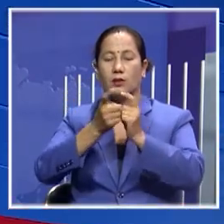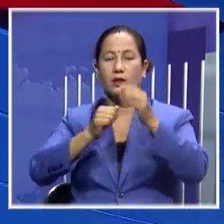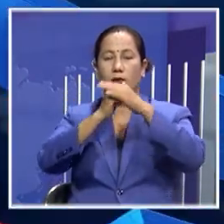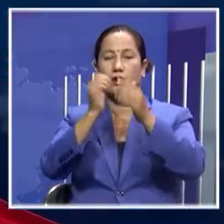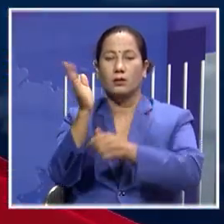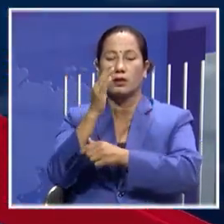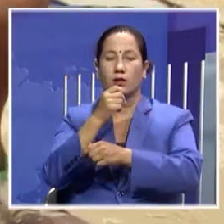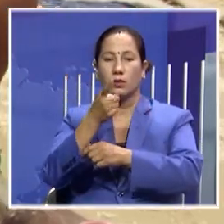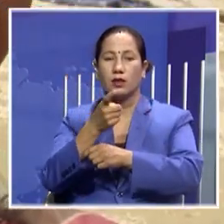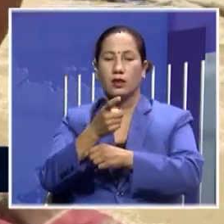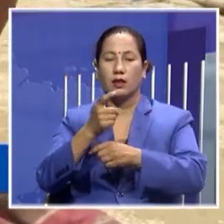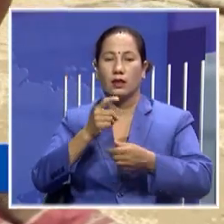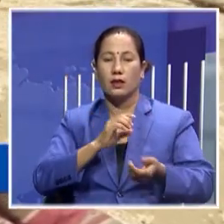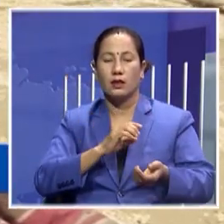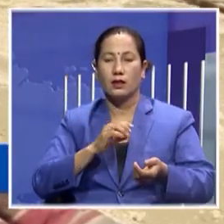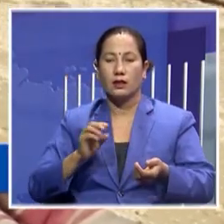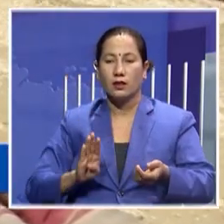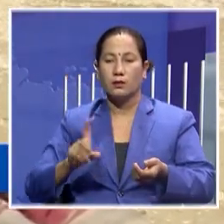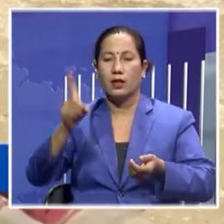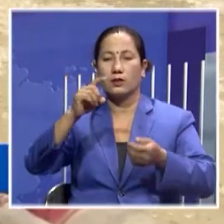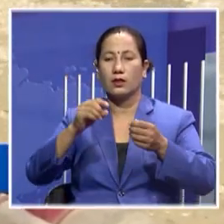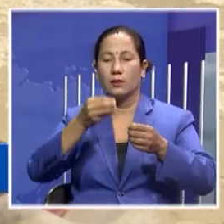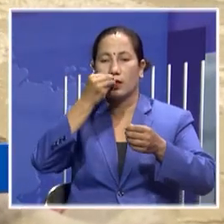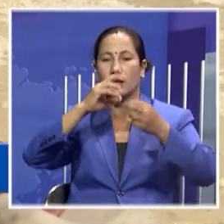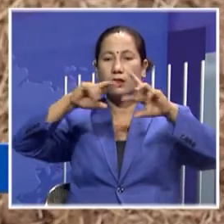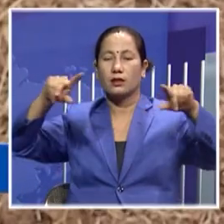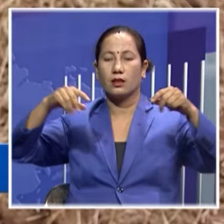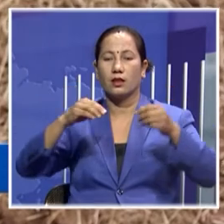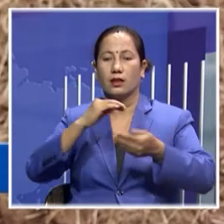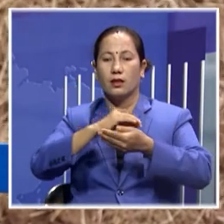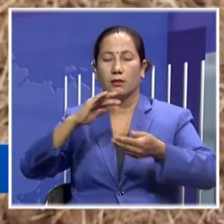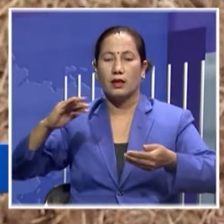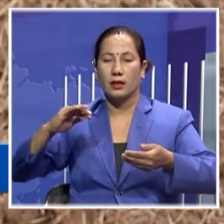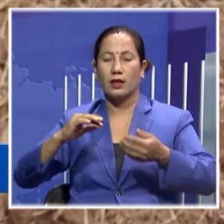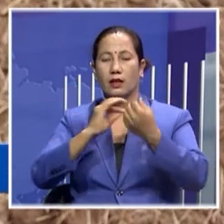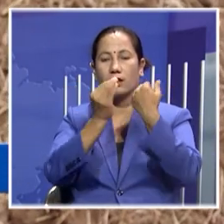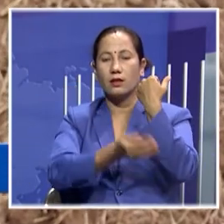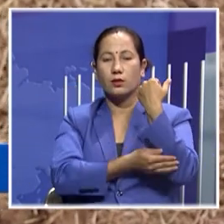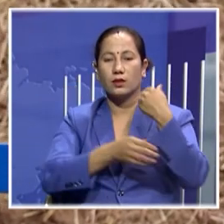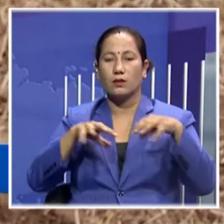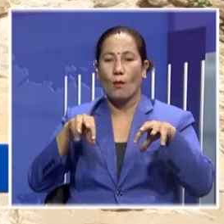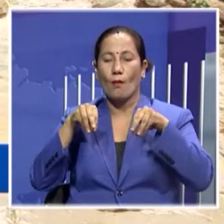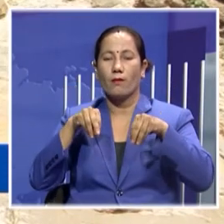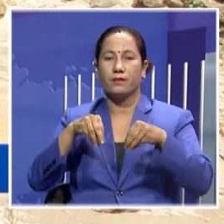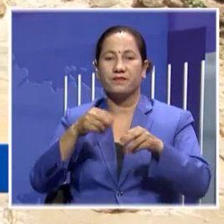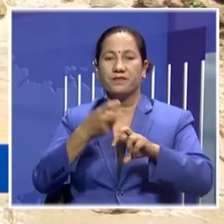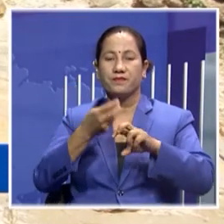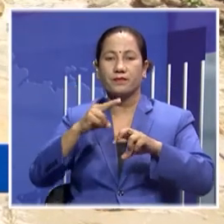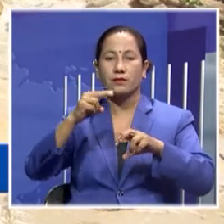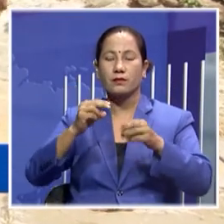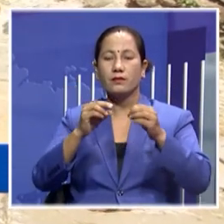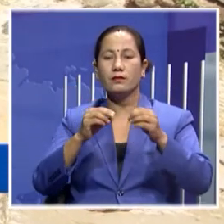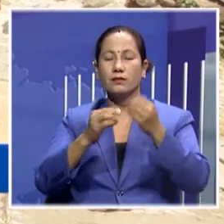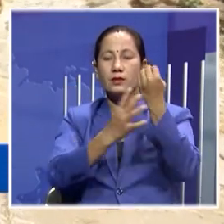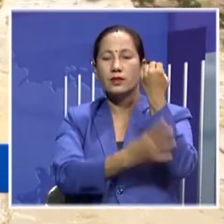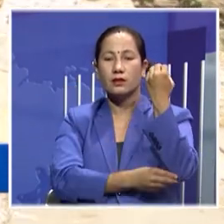भनाई। बाजुरामा खाद्य सङ्कट चुलिएपछि बालबालिका र गर्भवती कुपोषणको शिकार बन्दै दलित, मुक्तहलिया र विपन्न परिवार